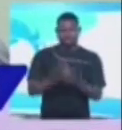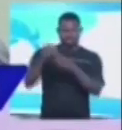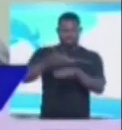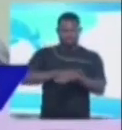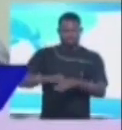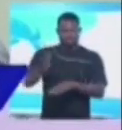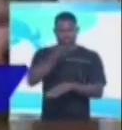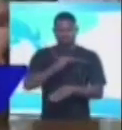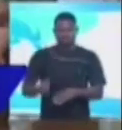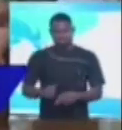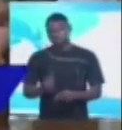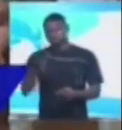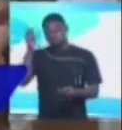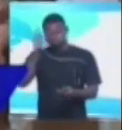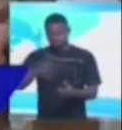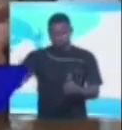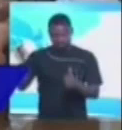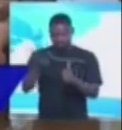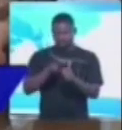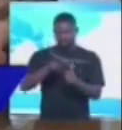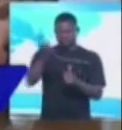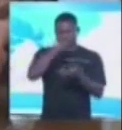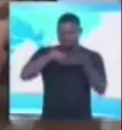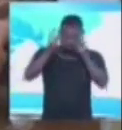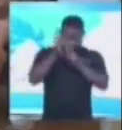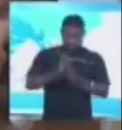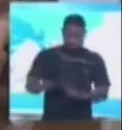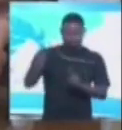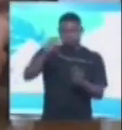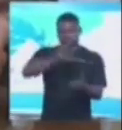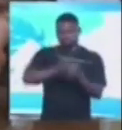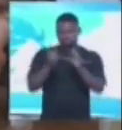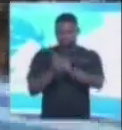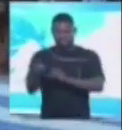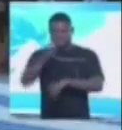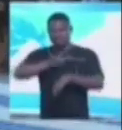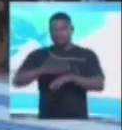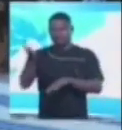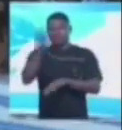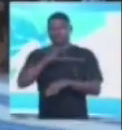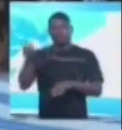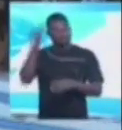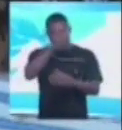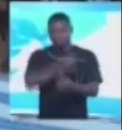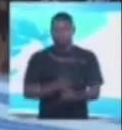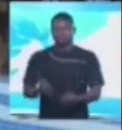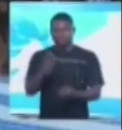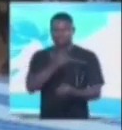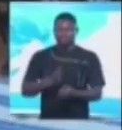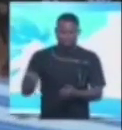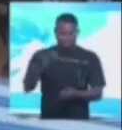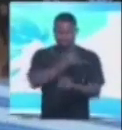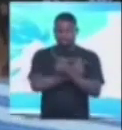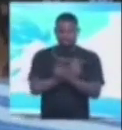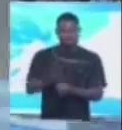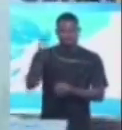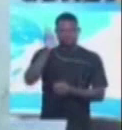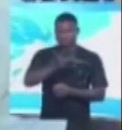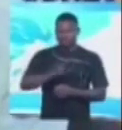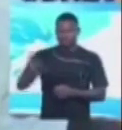d'un respect mutuel et au delà de cette coopération décentralisée c'est l'attachement des burkinabè de l'extérieur